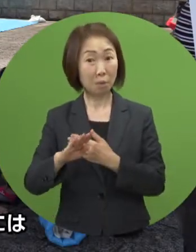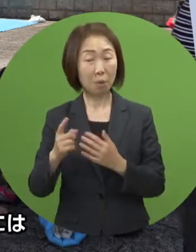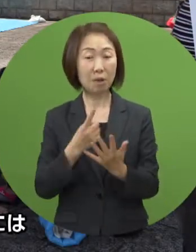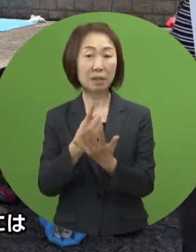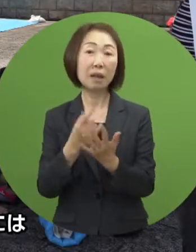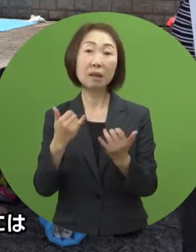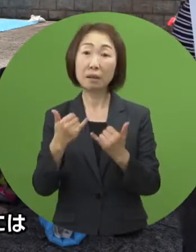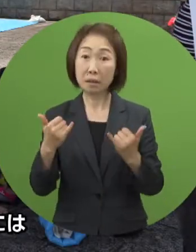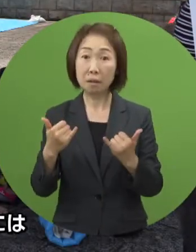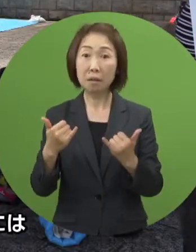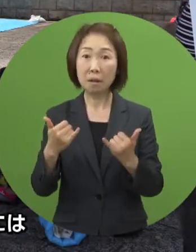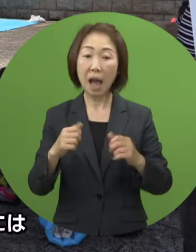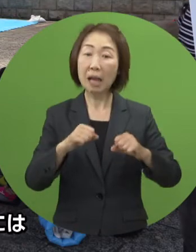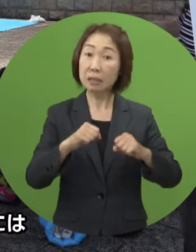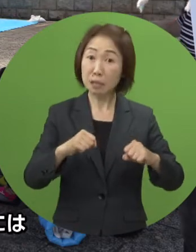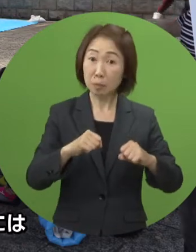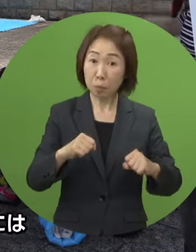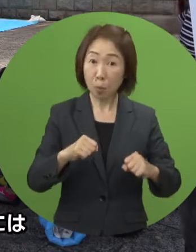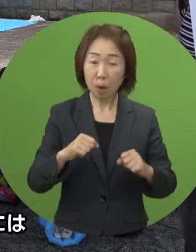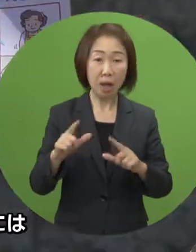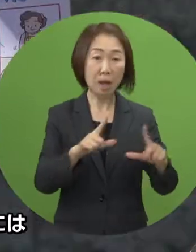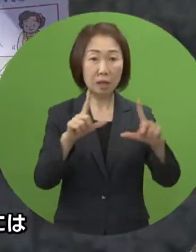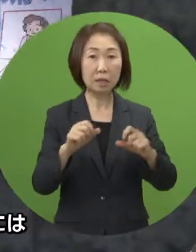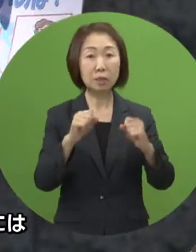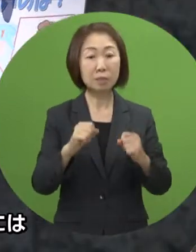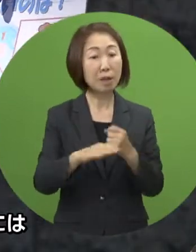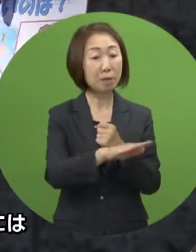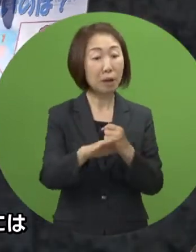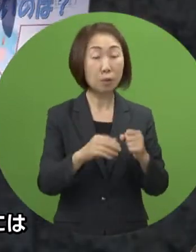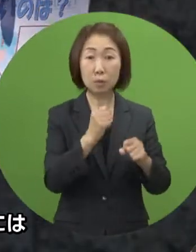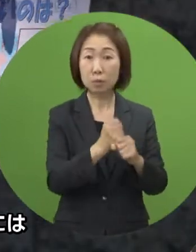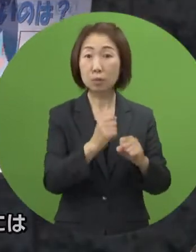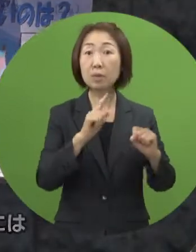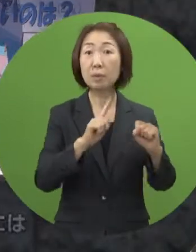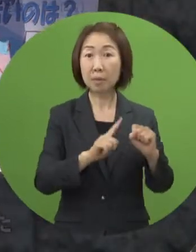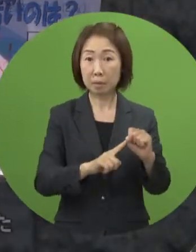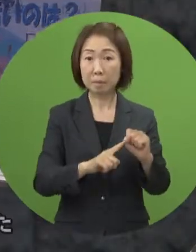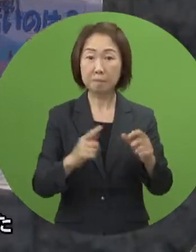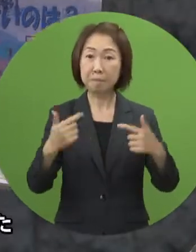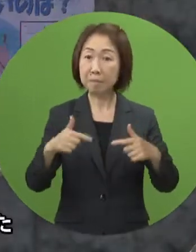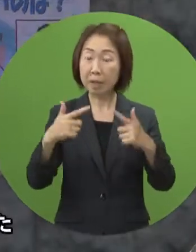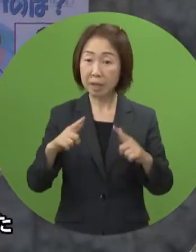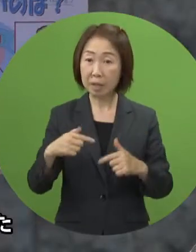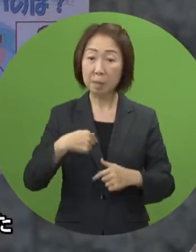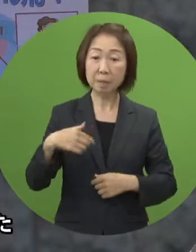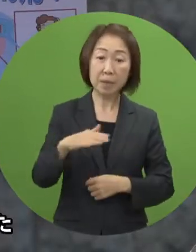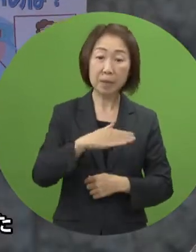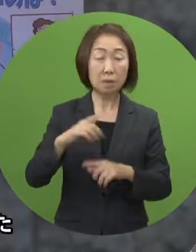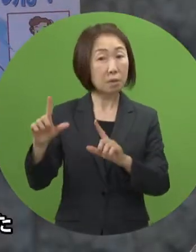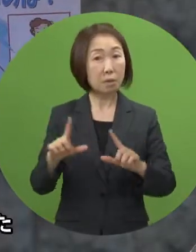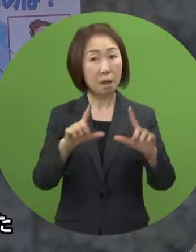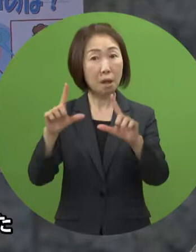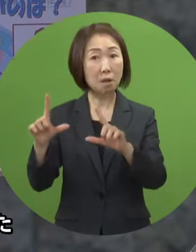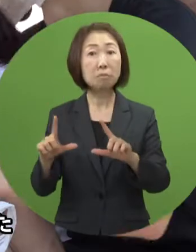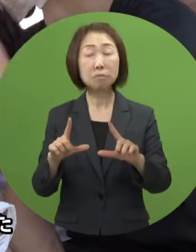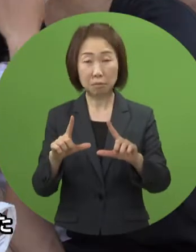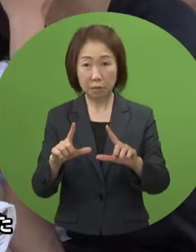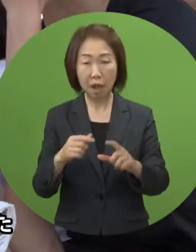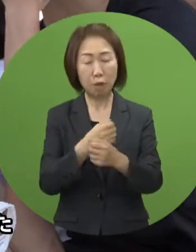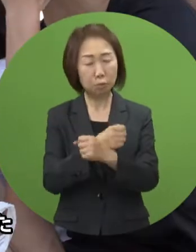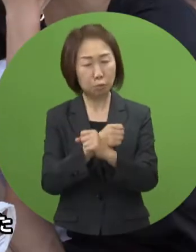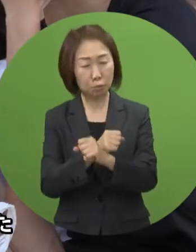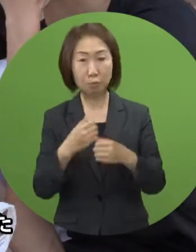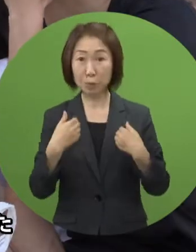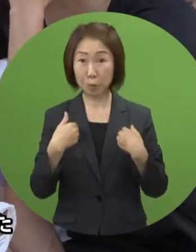他にも参加者は、生き物が住める環境を作るためには普段の生活で出る汚れた水の量